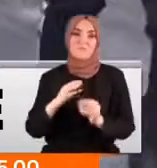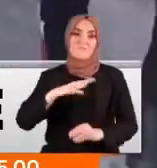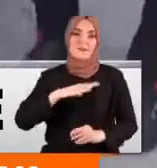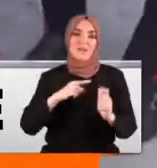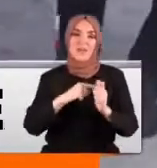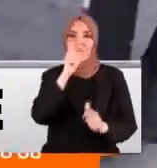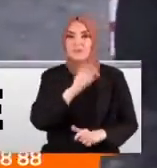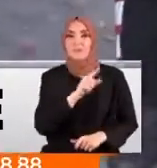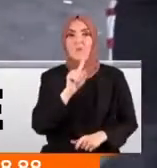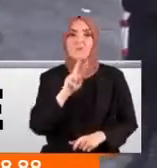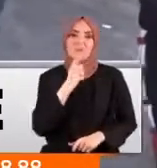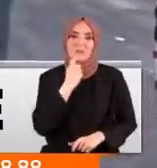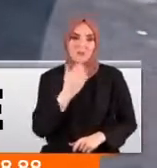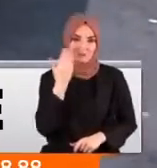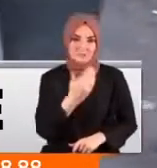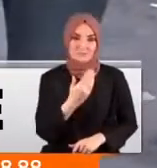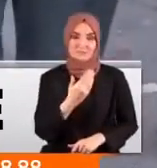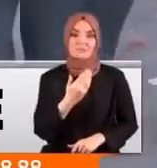yaşıyordu.